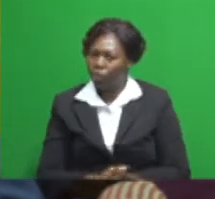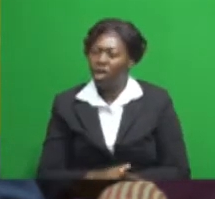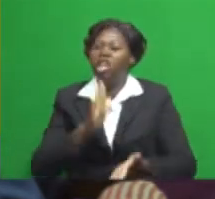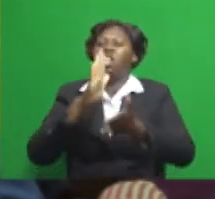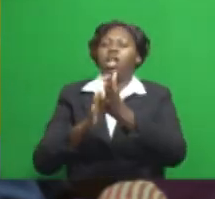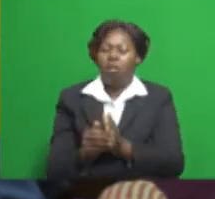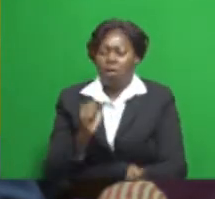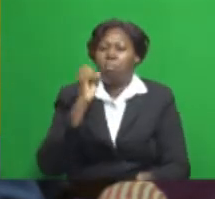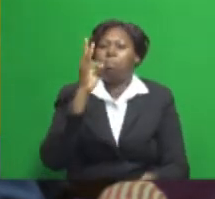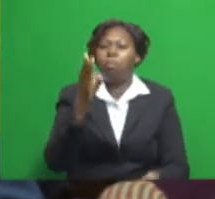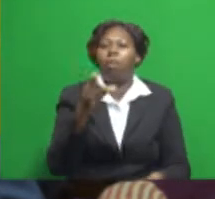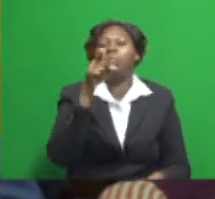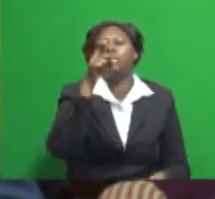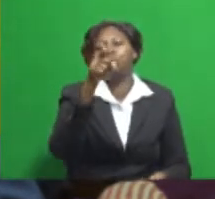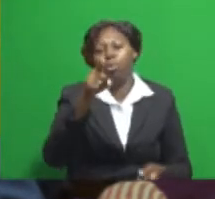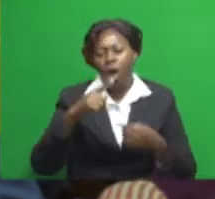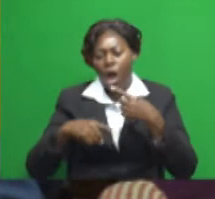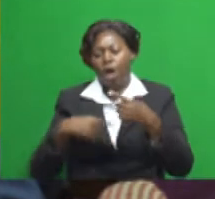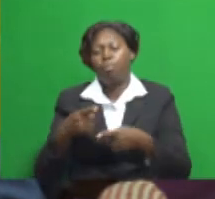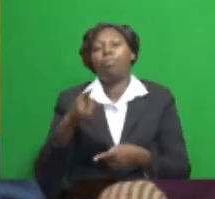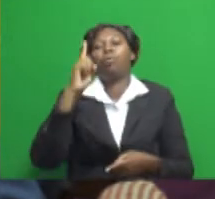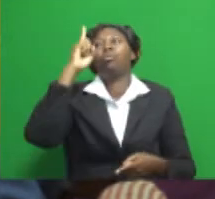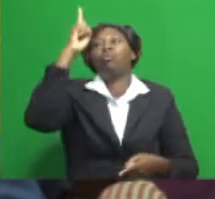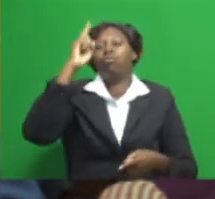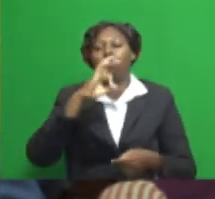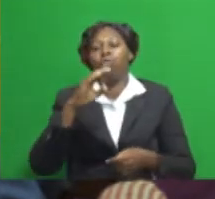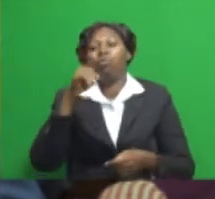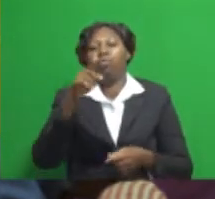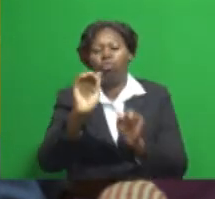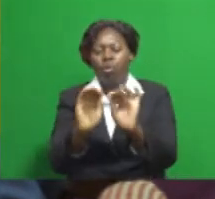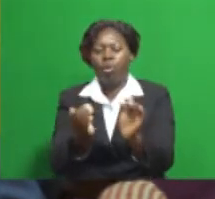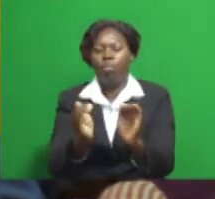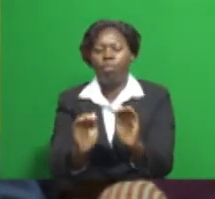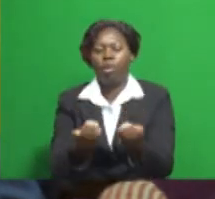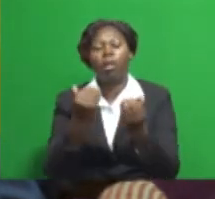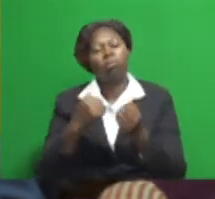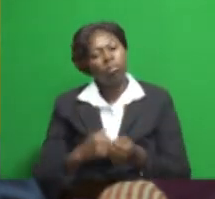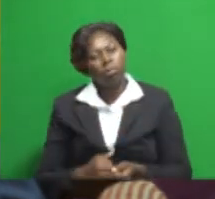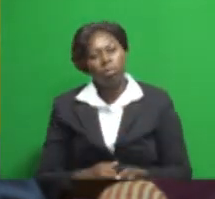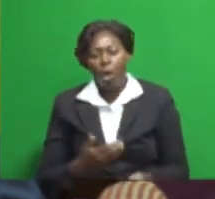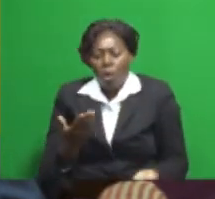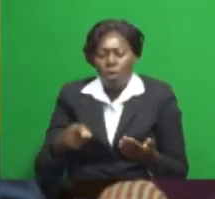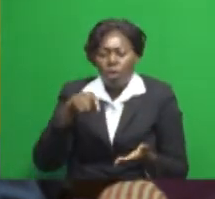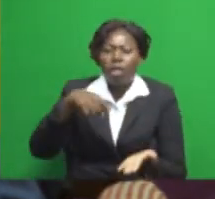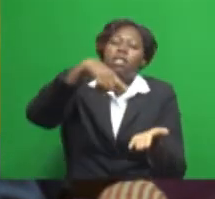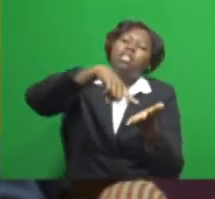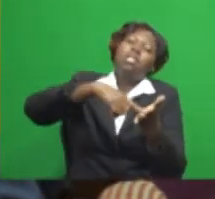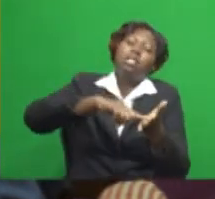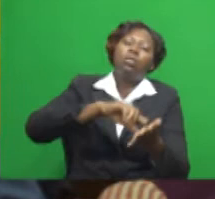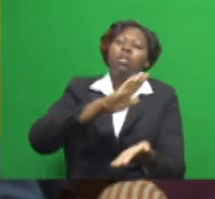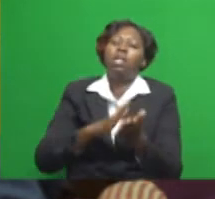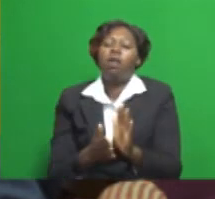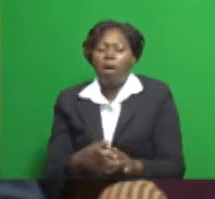Jehovha achiti Jehovha uchatirwira zviro kwazvo uye kuti guta iri haringaiswi mumaoko amambo